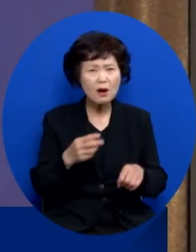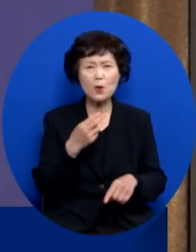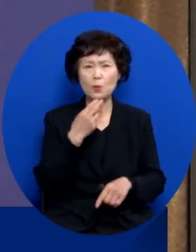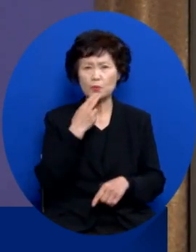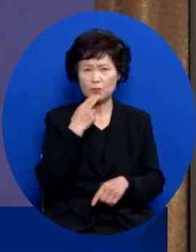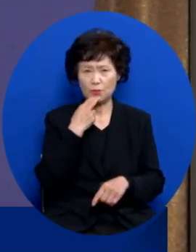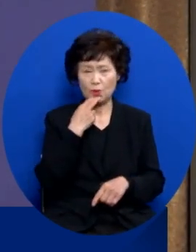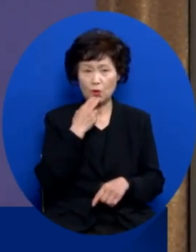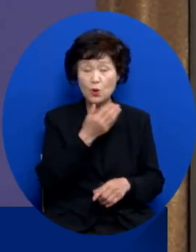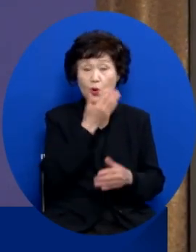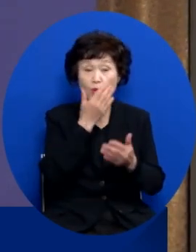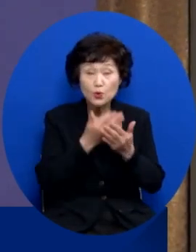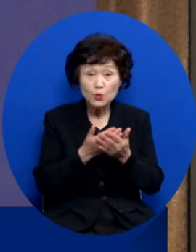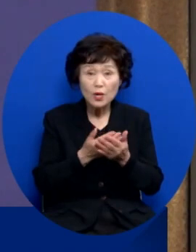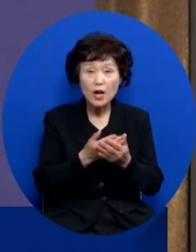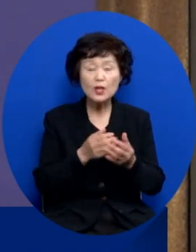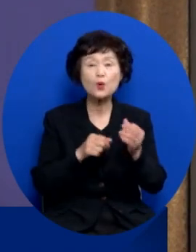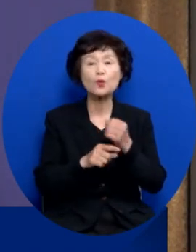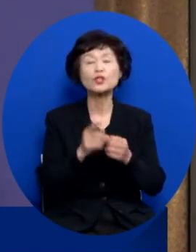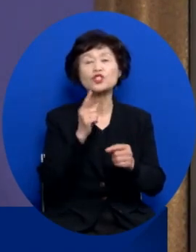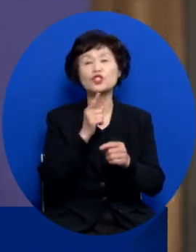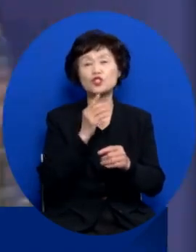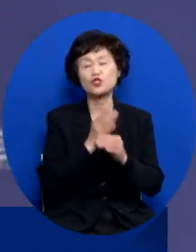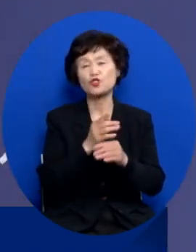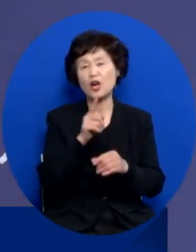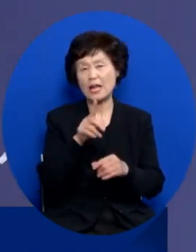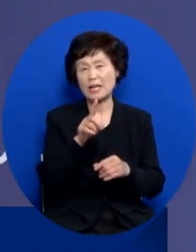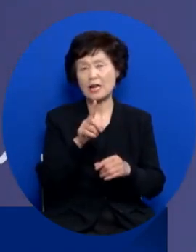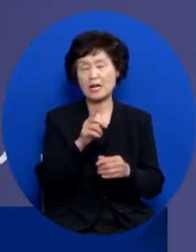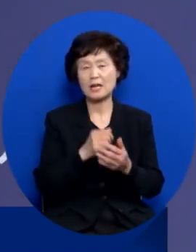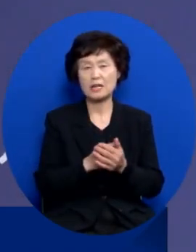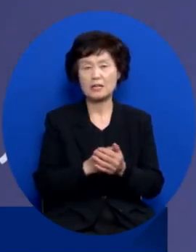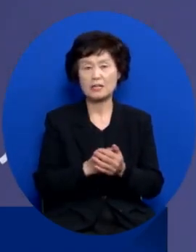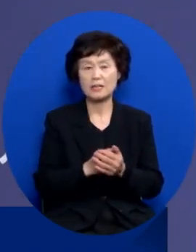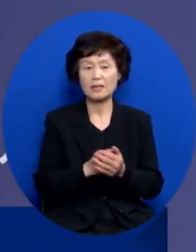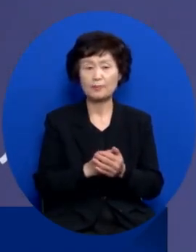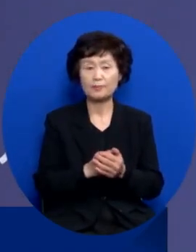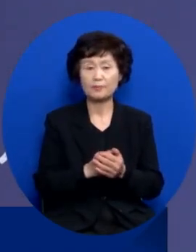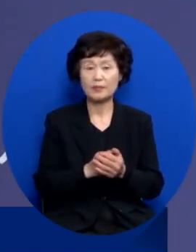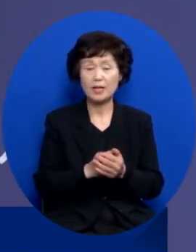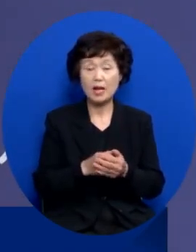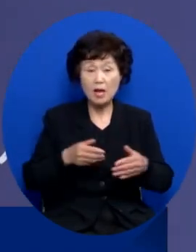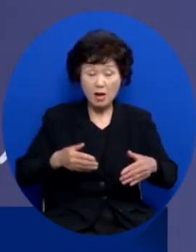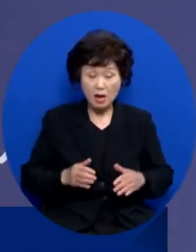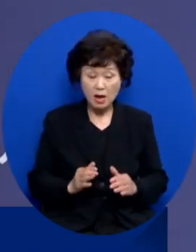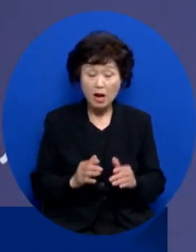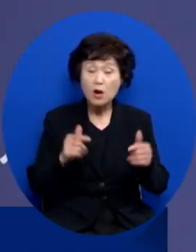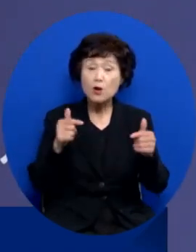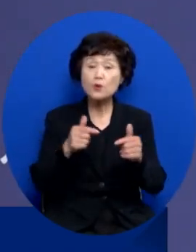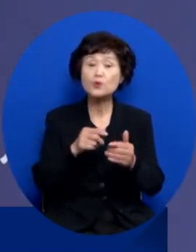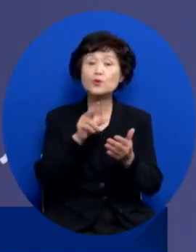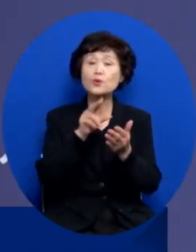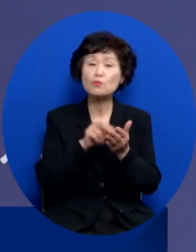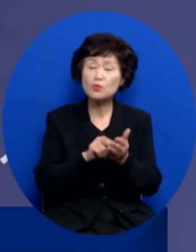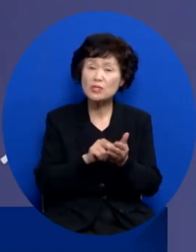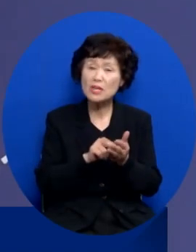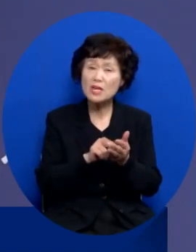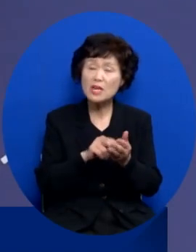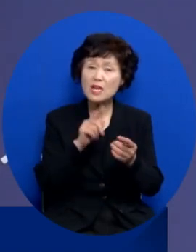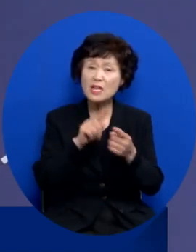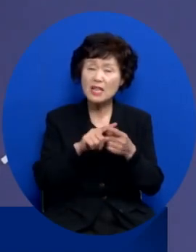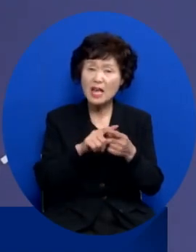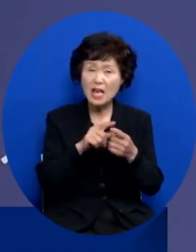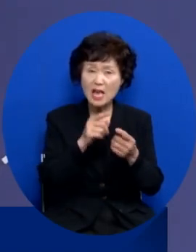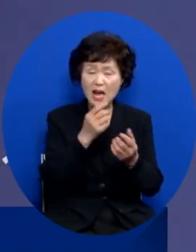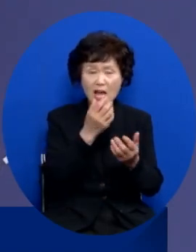가장 중요한 원인 중에 하나라고 제가 생각을 해서. 저출생에 대한 그런 지표는 정말 차고 넘칩니다. 너무 많이